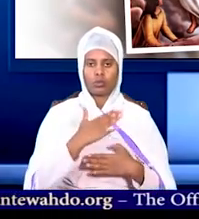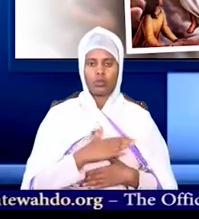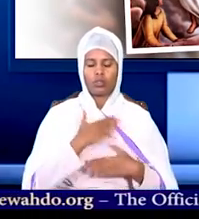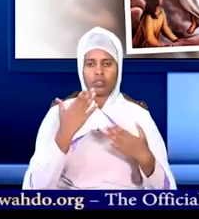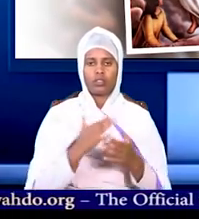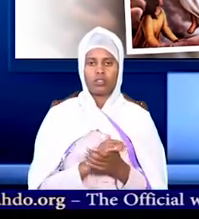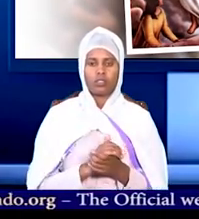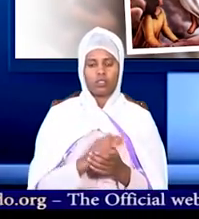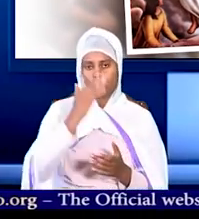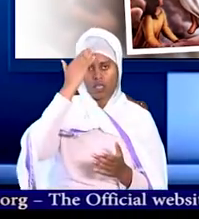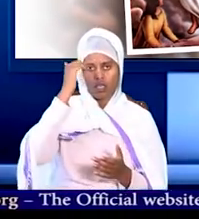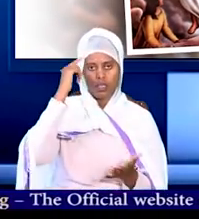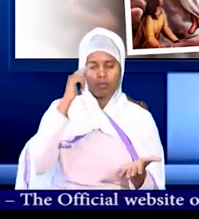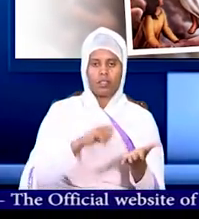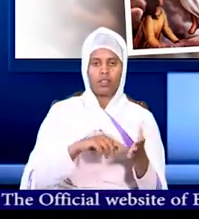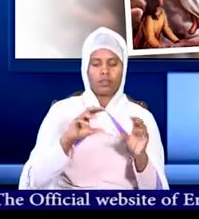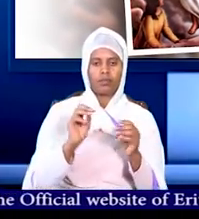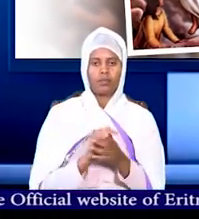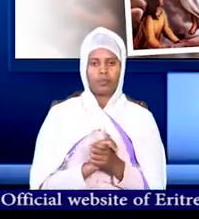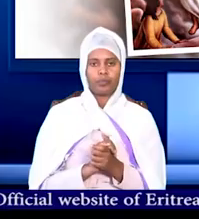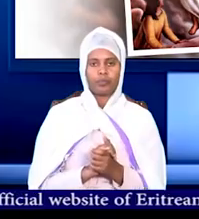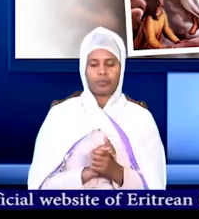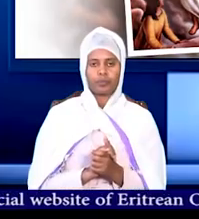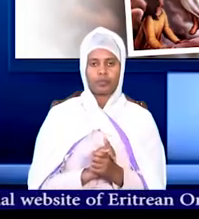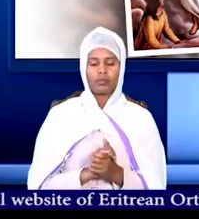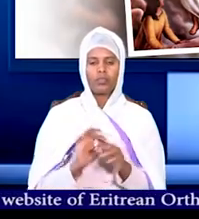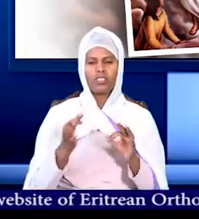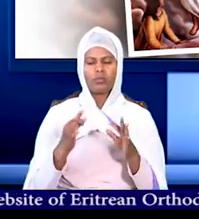ኩሉ ሓጎስ ክግለፅን ከኣለ